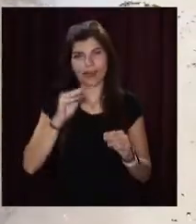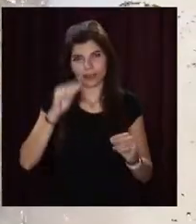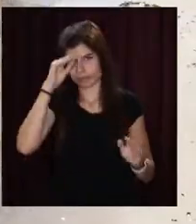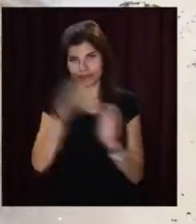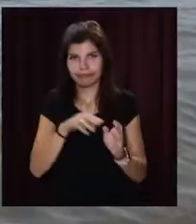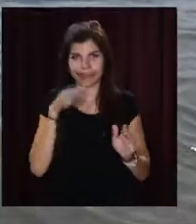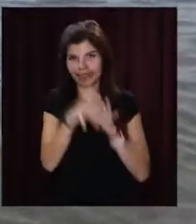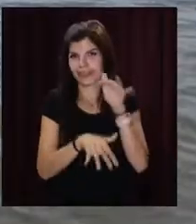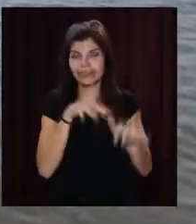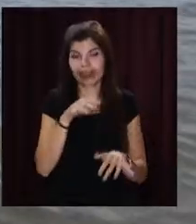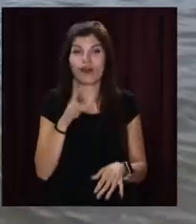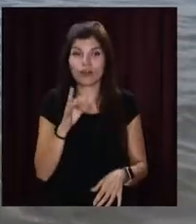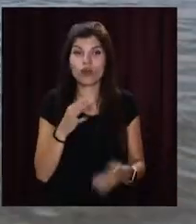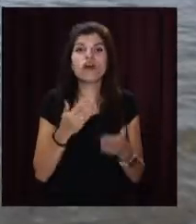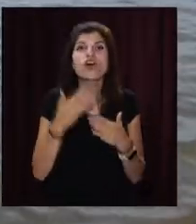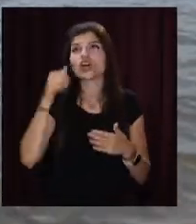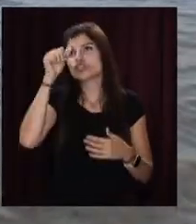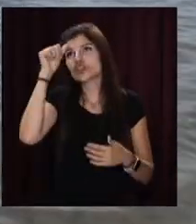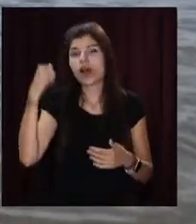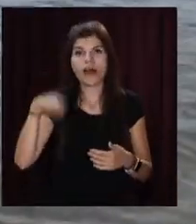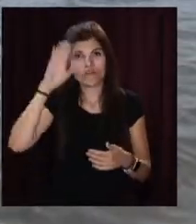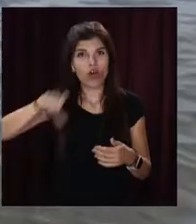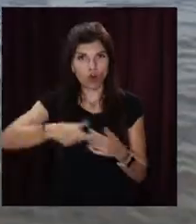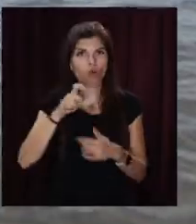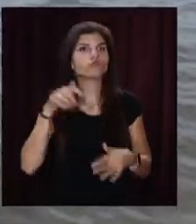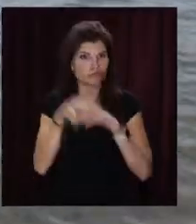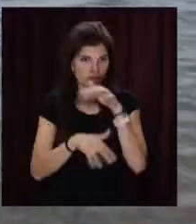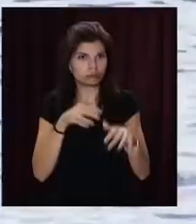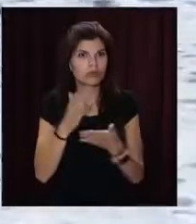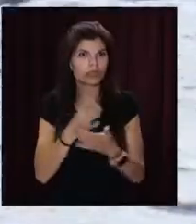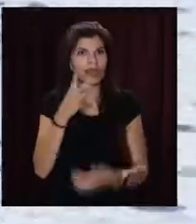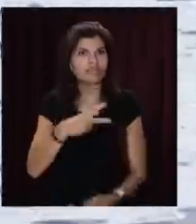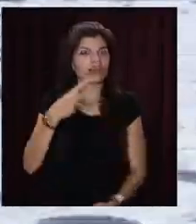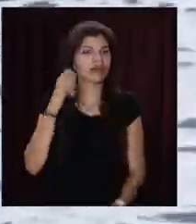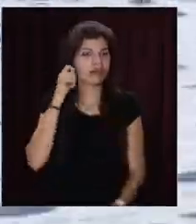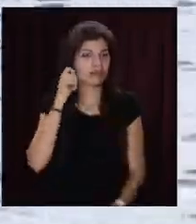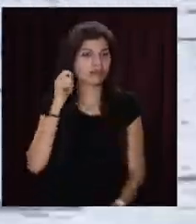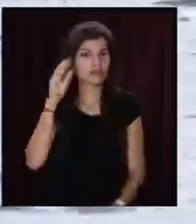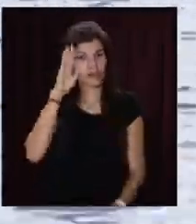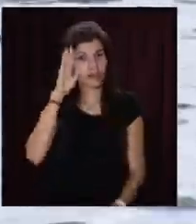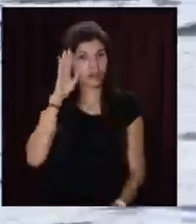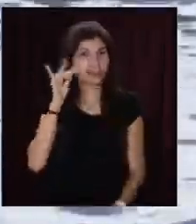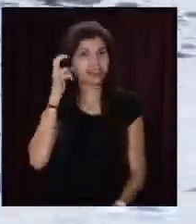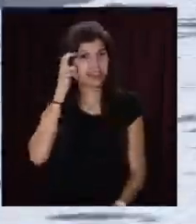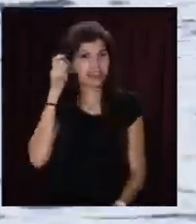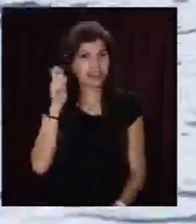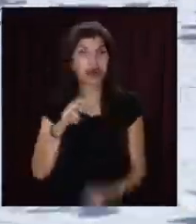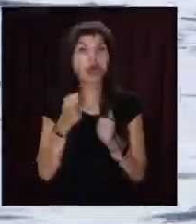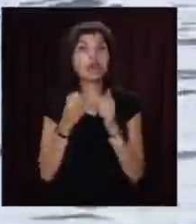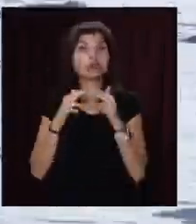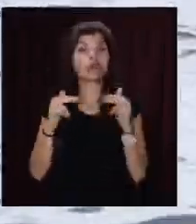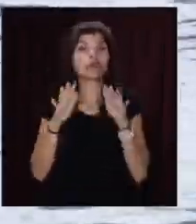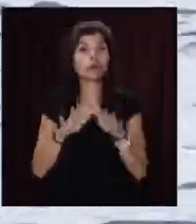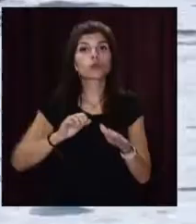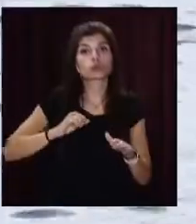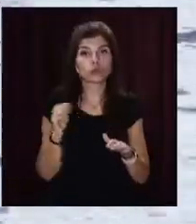діти купаються. Проте бажаючих рятуватись від спеки у водах Дніпра вистачає. Серед них і 20-річний киянин Володимир. Хлопець